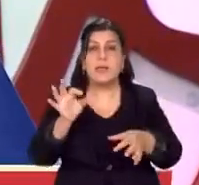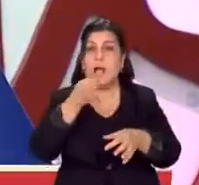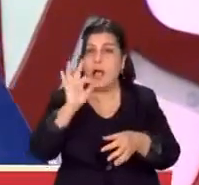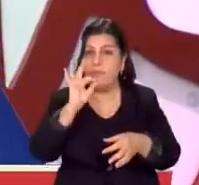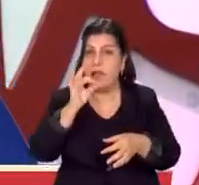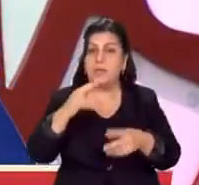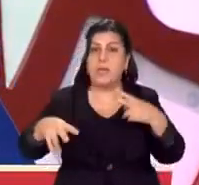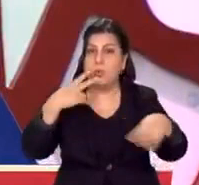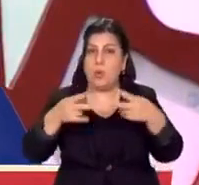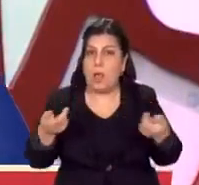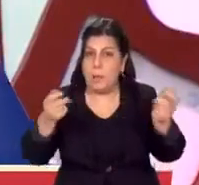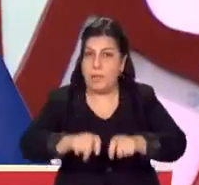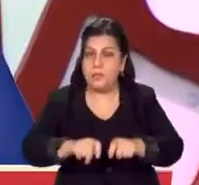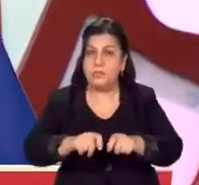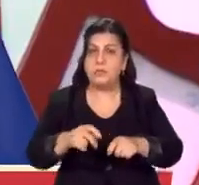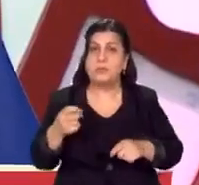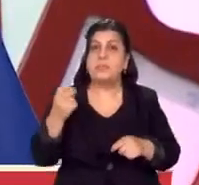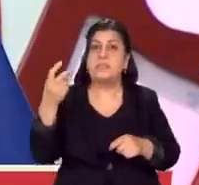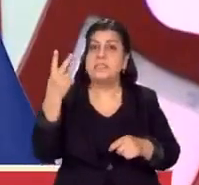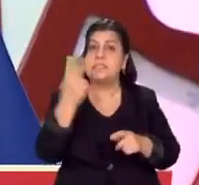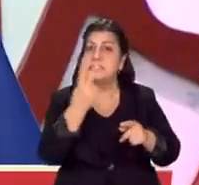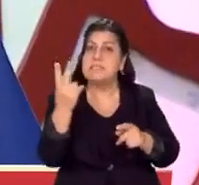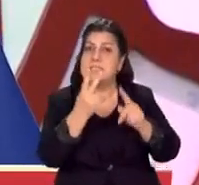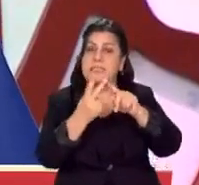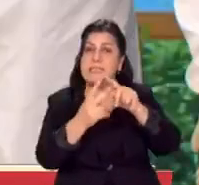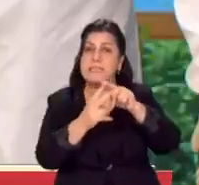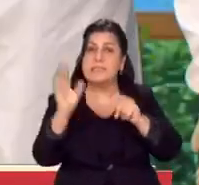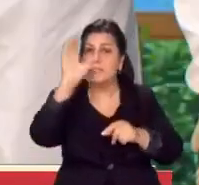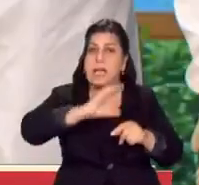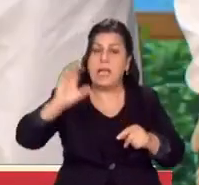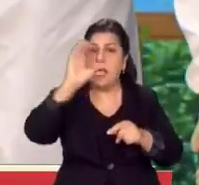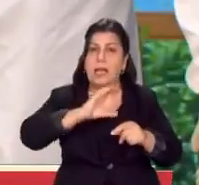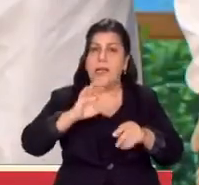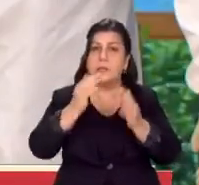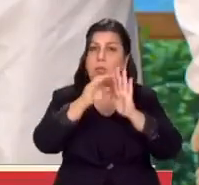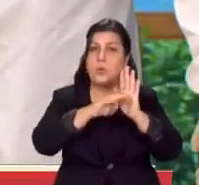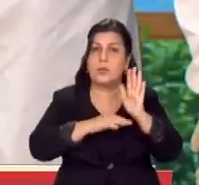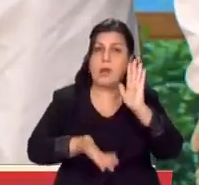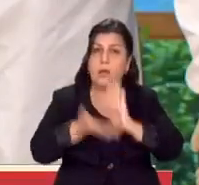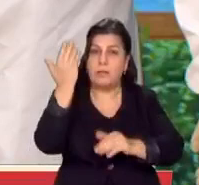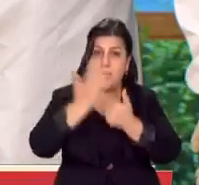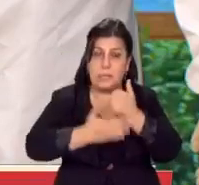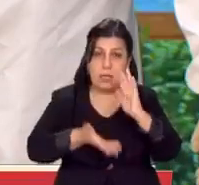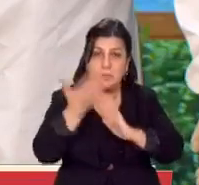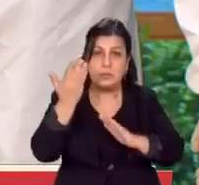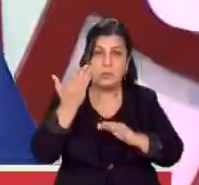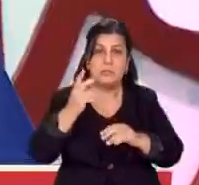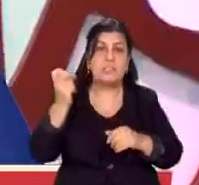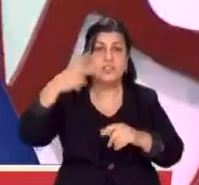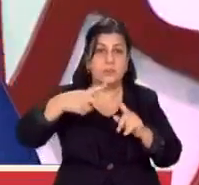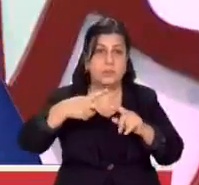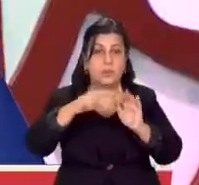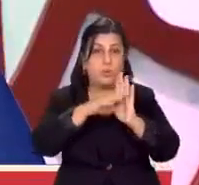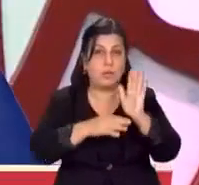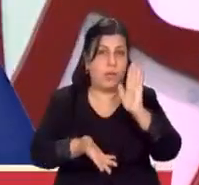kafe restoranlar kapanacak İkisinden bir tanesini ya bu seyahat kuralını ortadan kaldırdıkları 1.14 gün izin ikinci